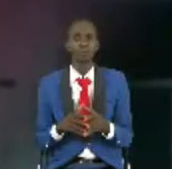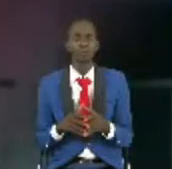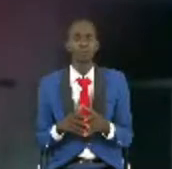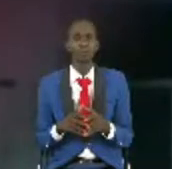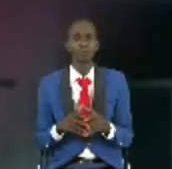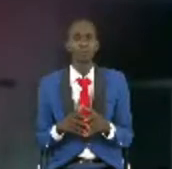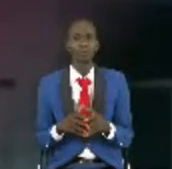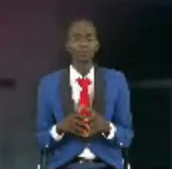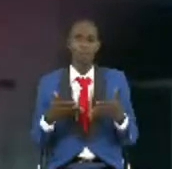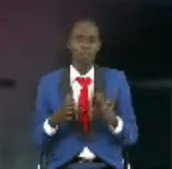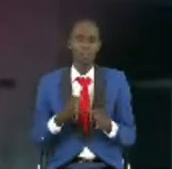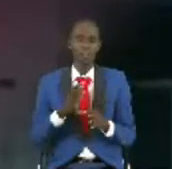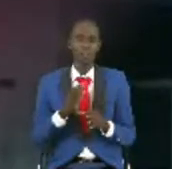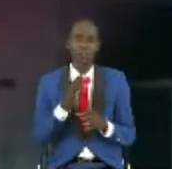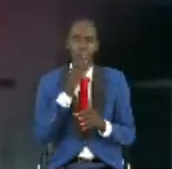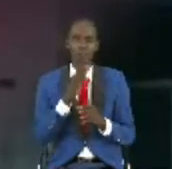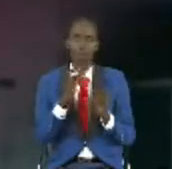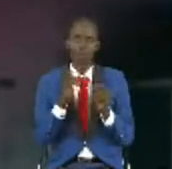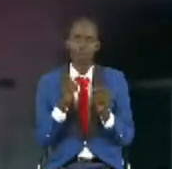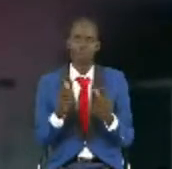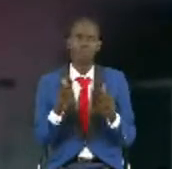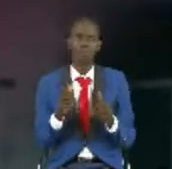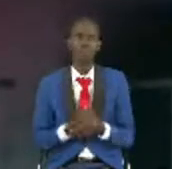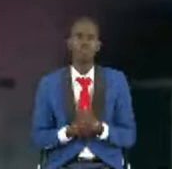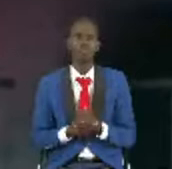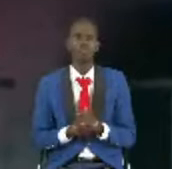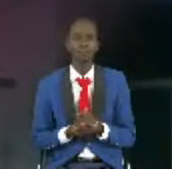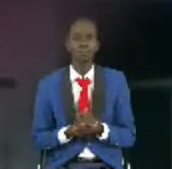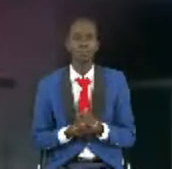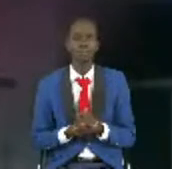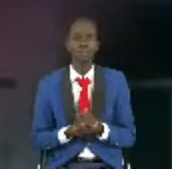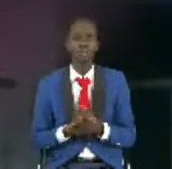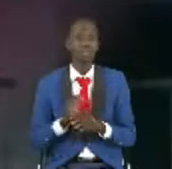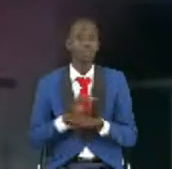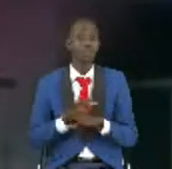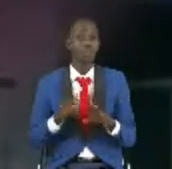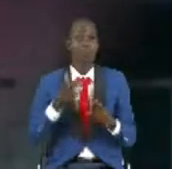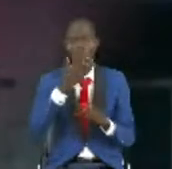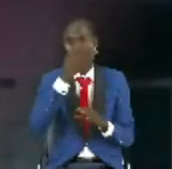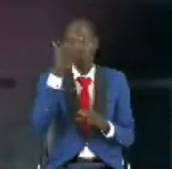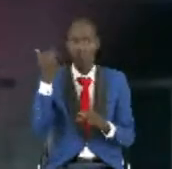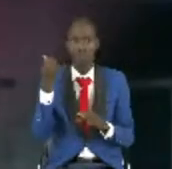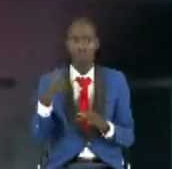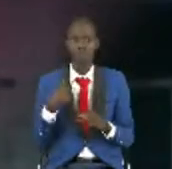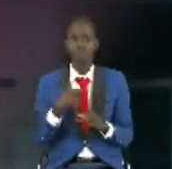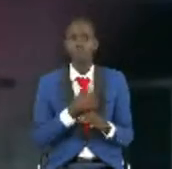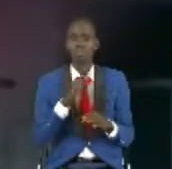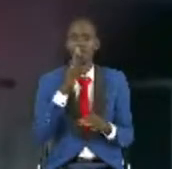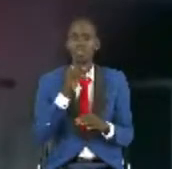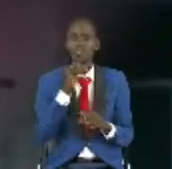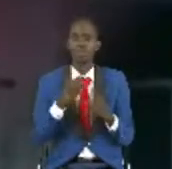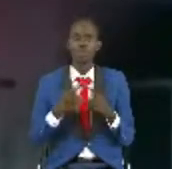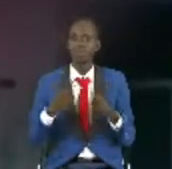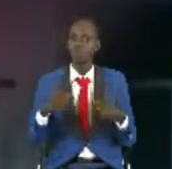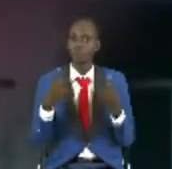Dieu. Soyons donc dans l'esprit de prière si nous avons déjà fini de recevoir et d'accueillir les nouveaux